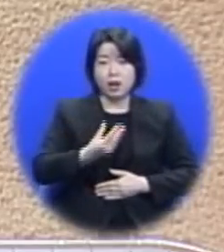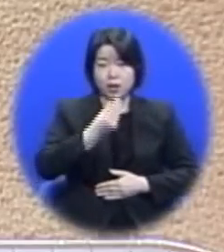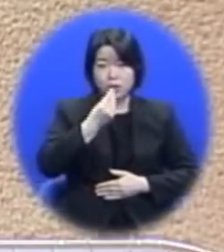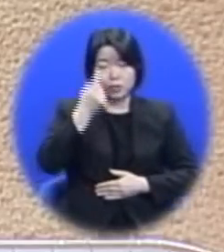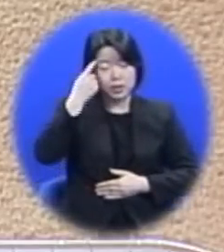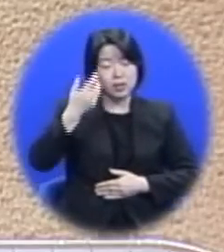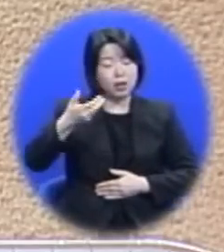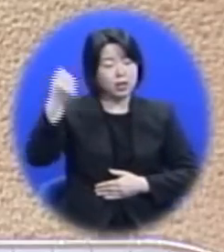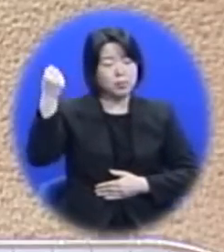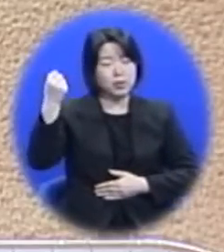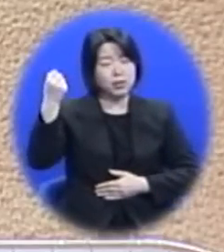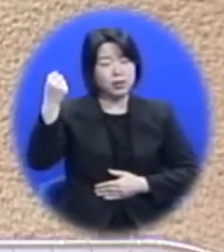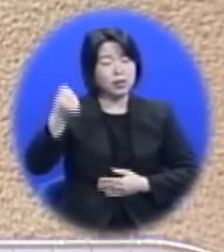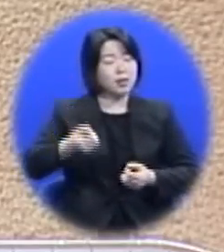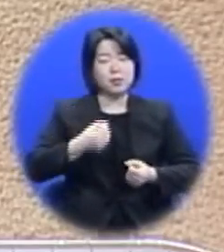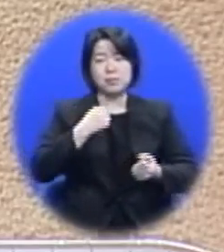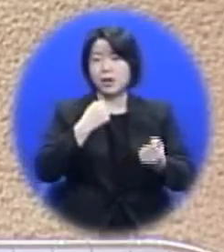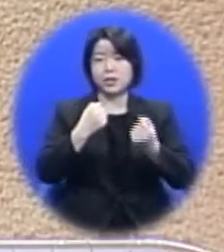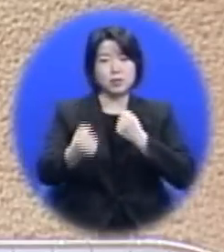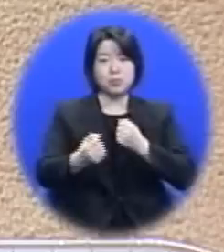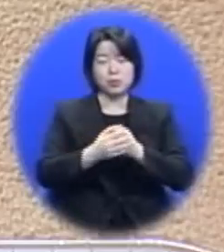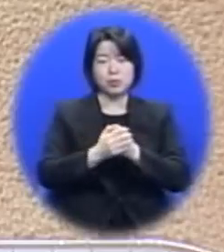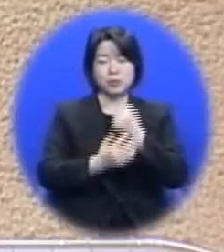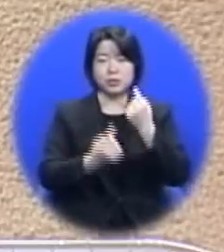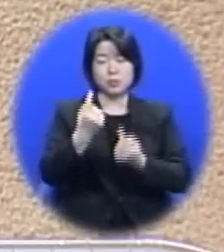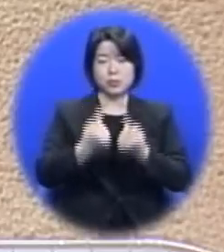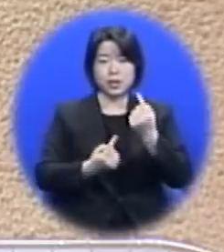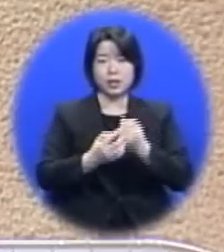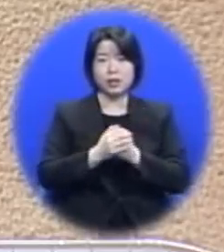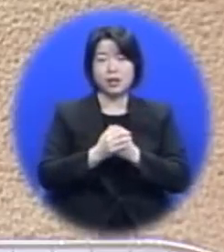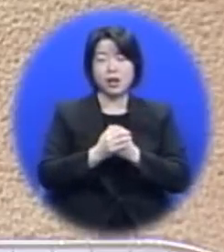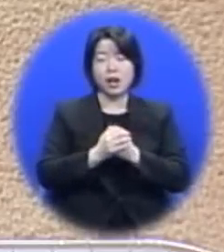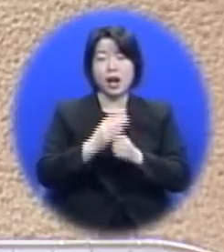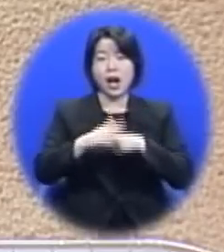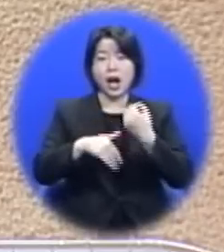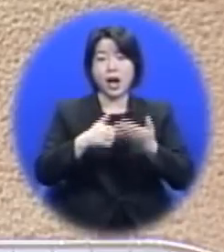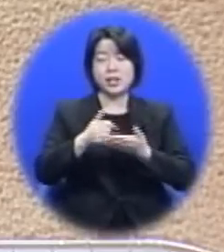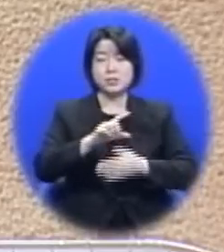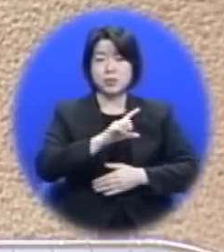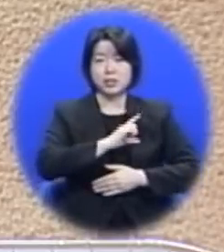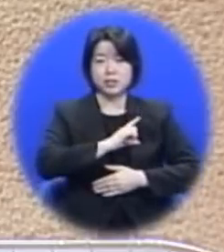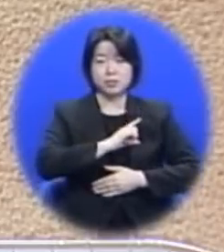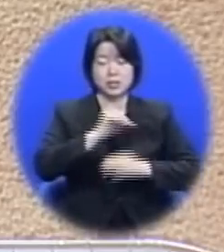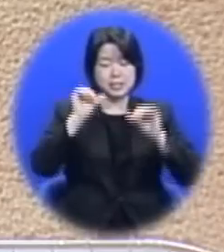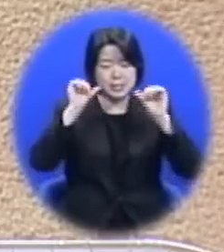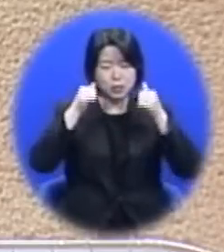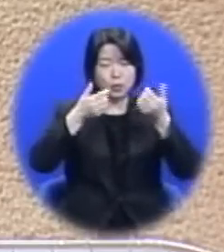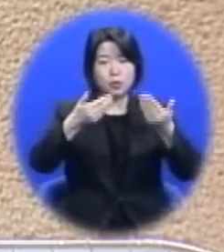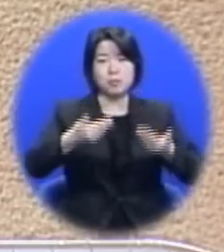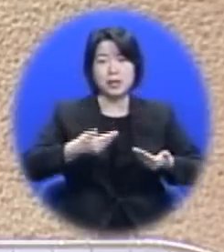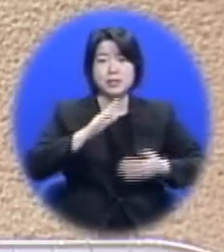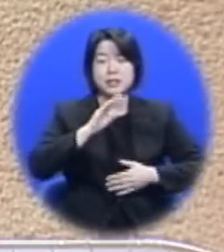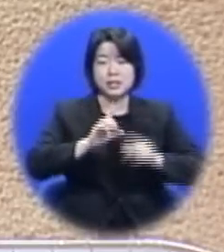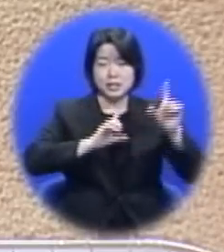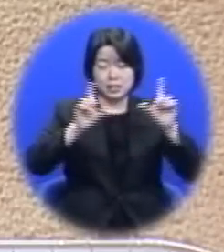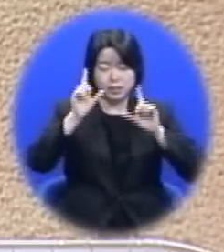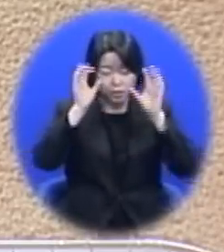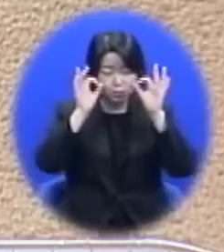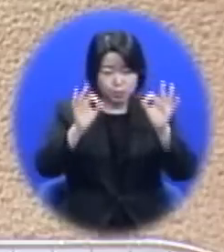받으시기는커녕 하나님의 이름이 이렇게 조롱받는 현실을 본다는 일은 참 안타까운